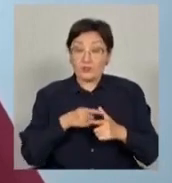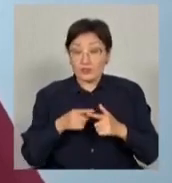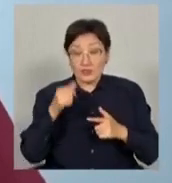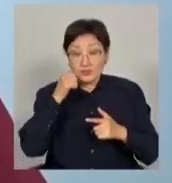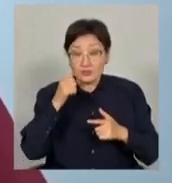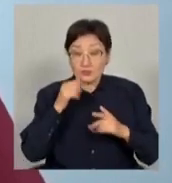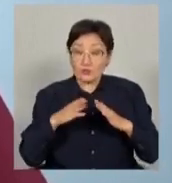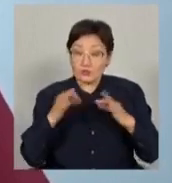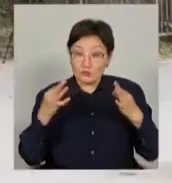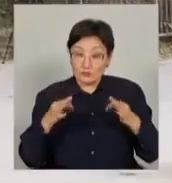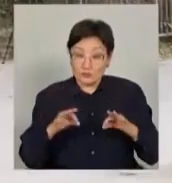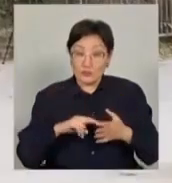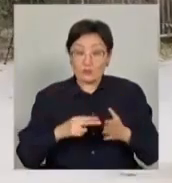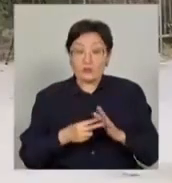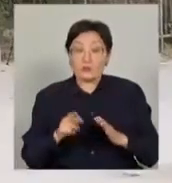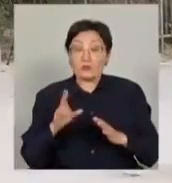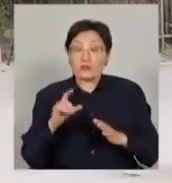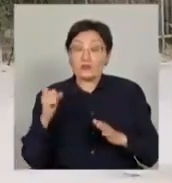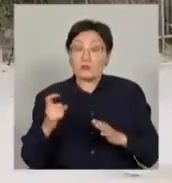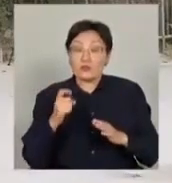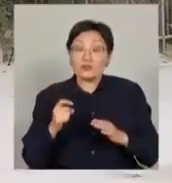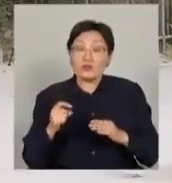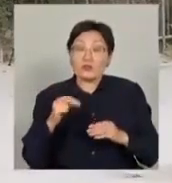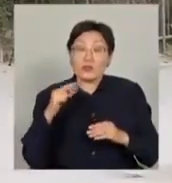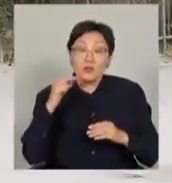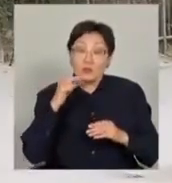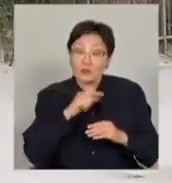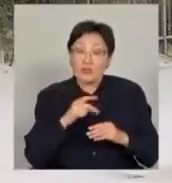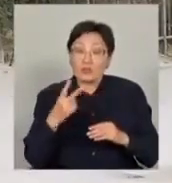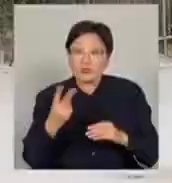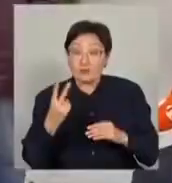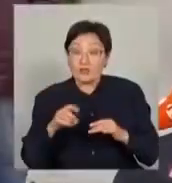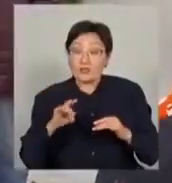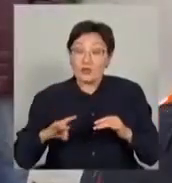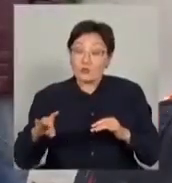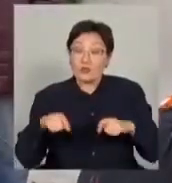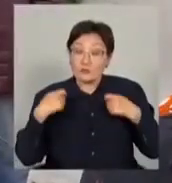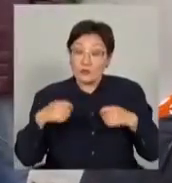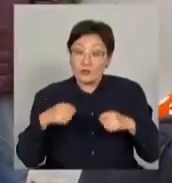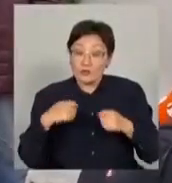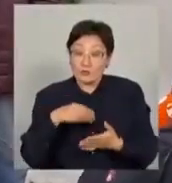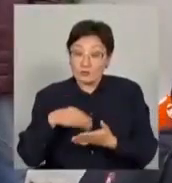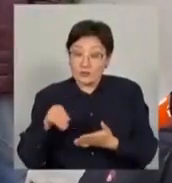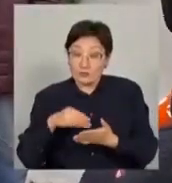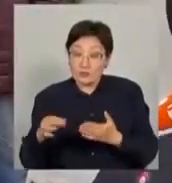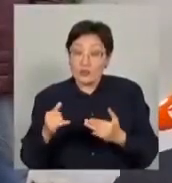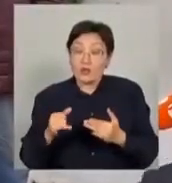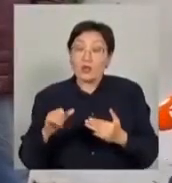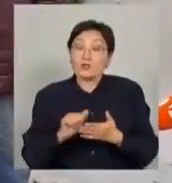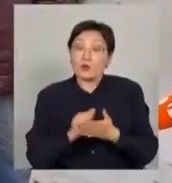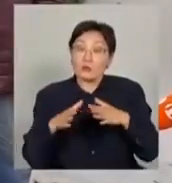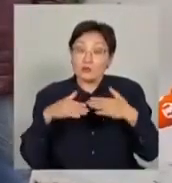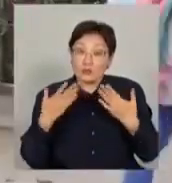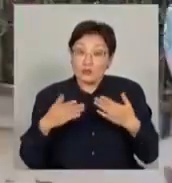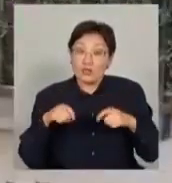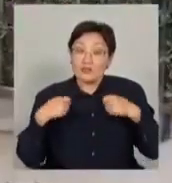ертең үйге шығарамыз. Пәтер иесі жәндігуін 22-ші шағын аудандағы базардан сатып алған. Лицензиядан өтпеген тауарды ел аумағында сатуға